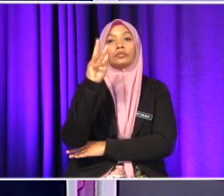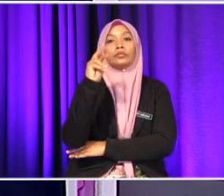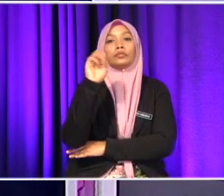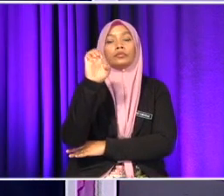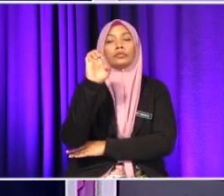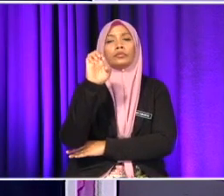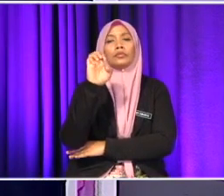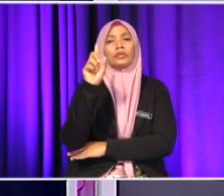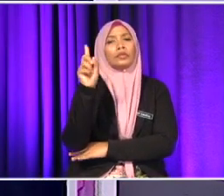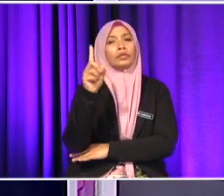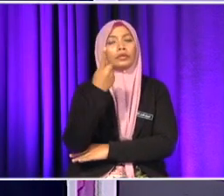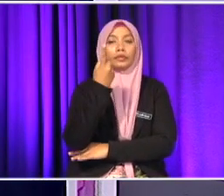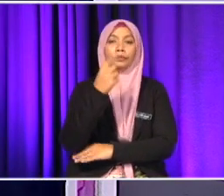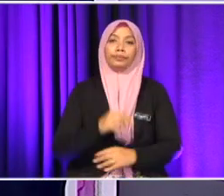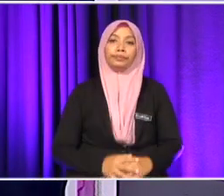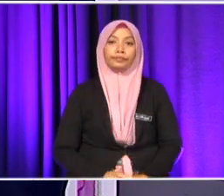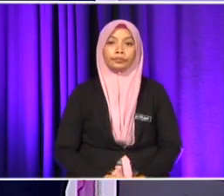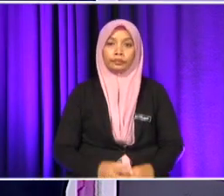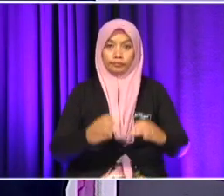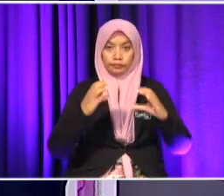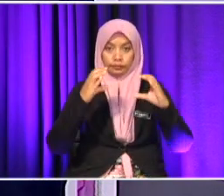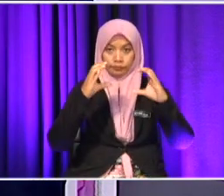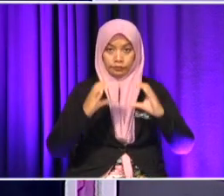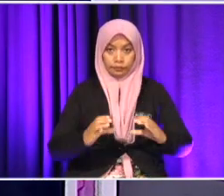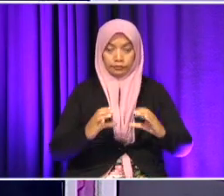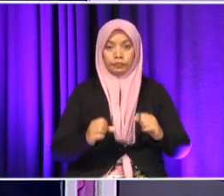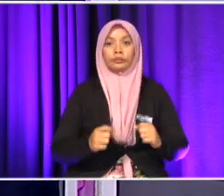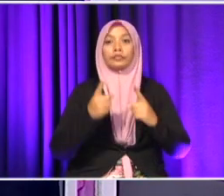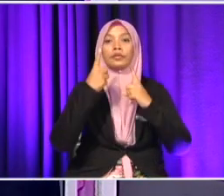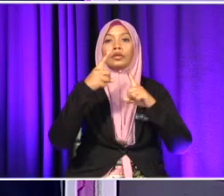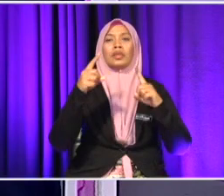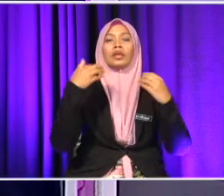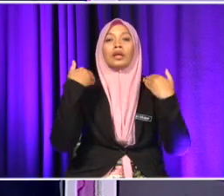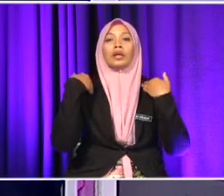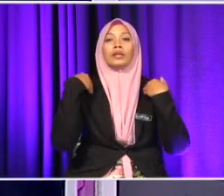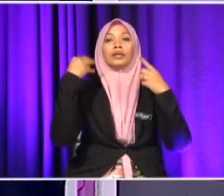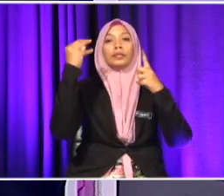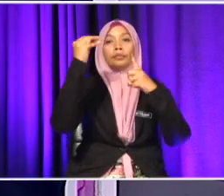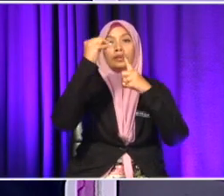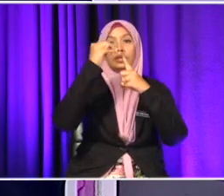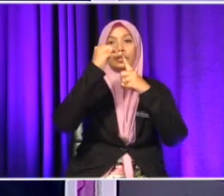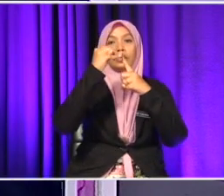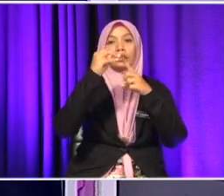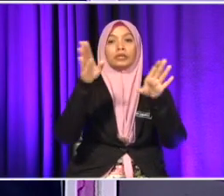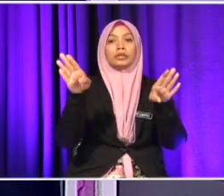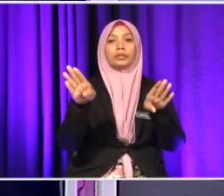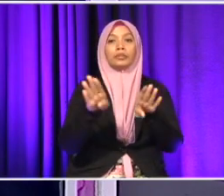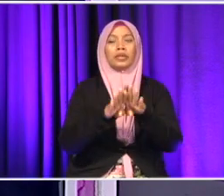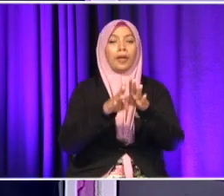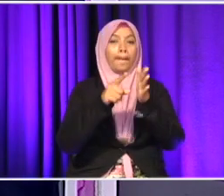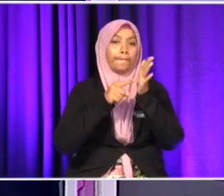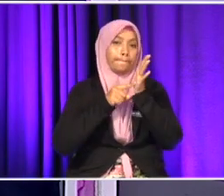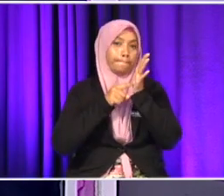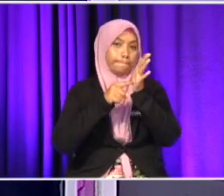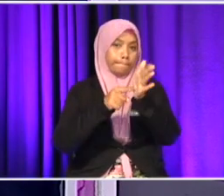eee cara yang menjawab ee memberi keingatlah adiknya markah itulah Sebagai panduan oke nah ini kalau nanti kan fungsi yang utama